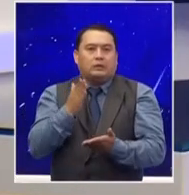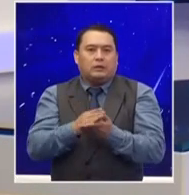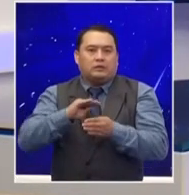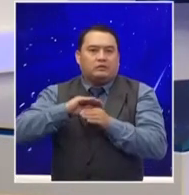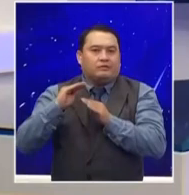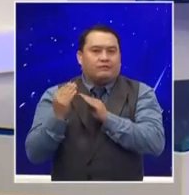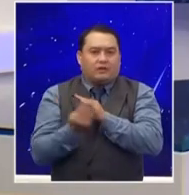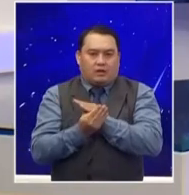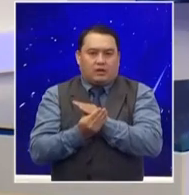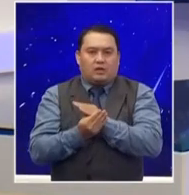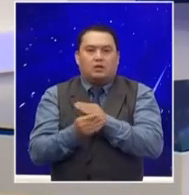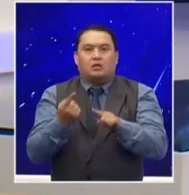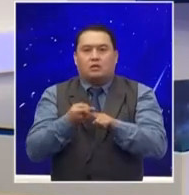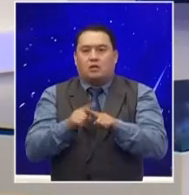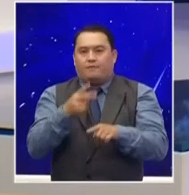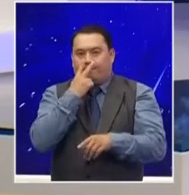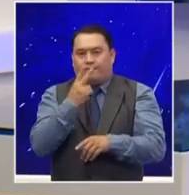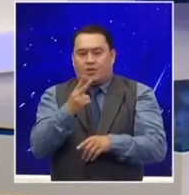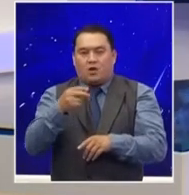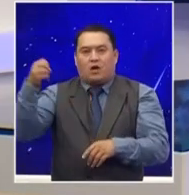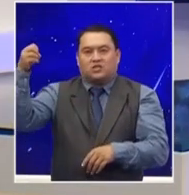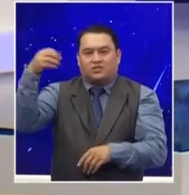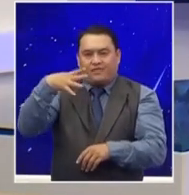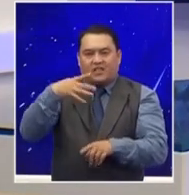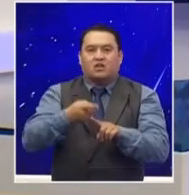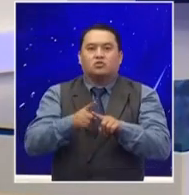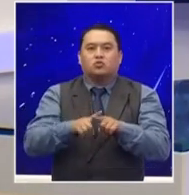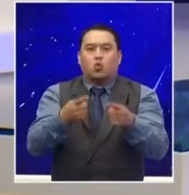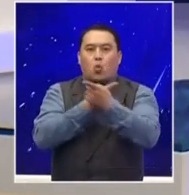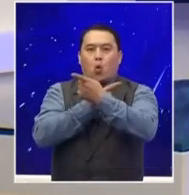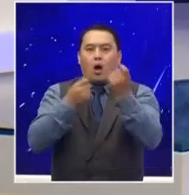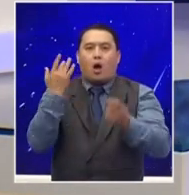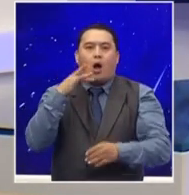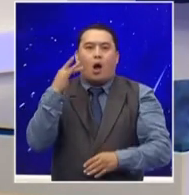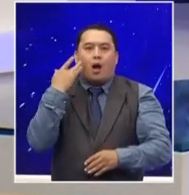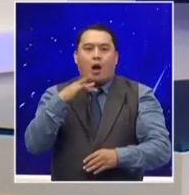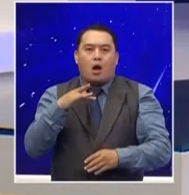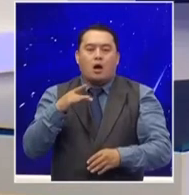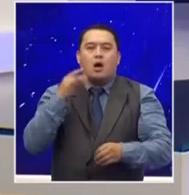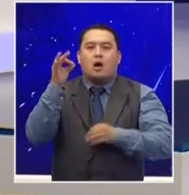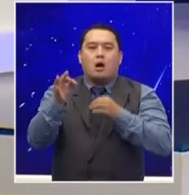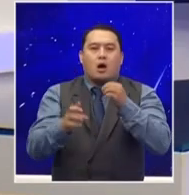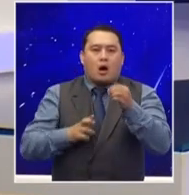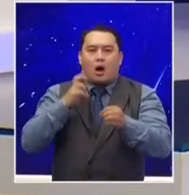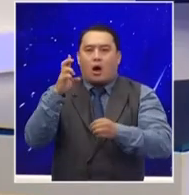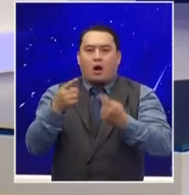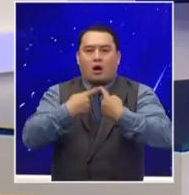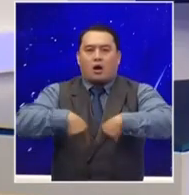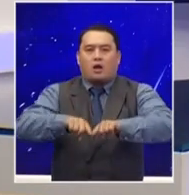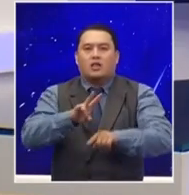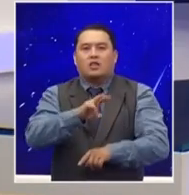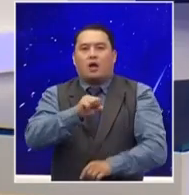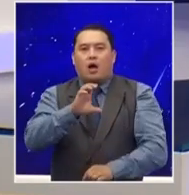у полюсов, но и на поверхности, освещенной Солнцем. Об этом объявило американское аэрокосмическое агентство